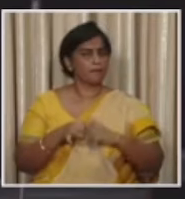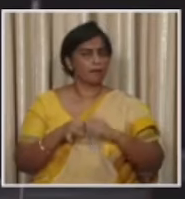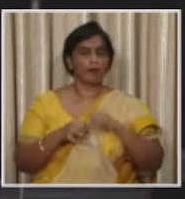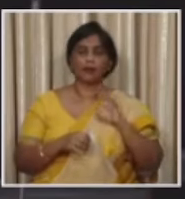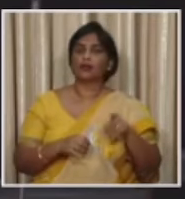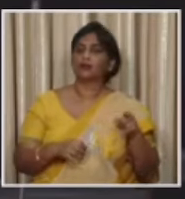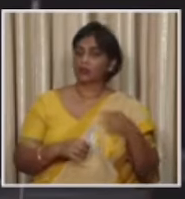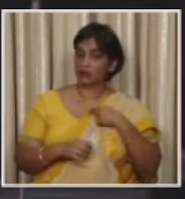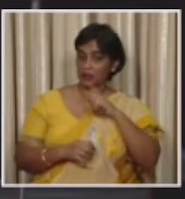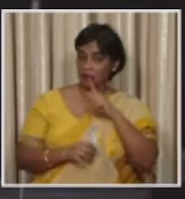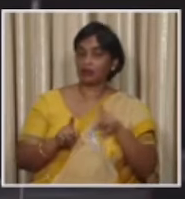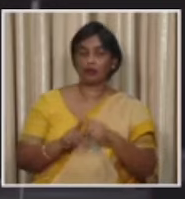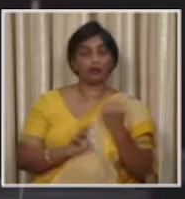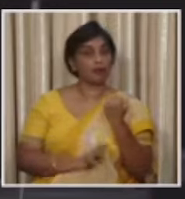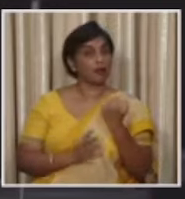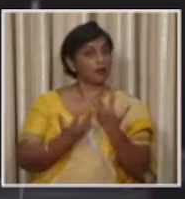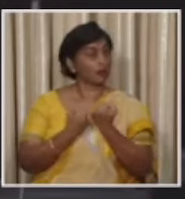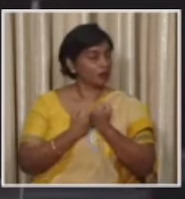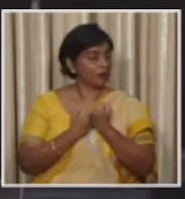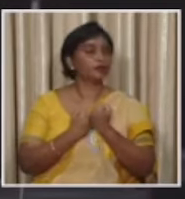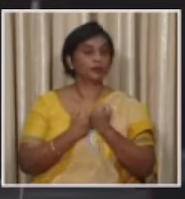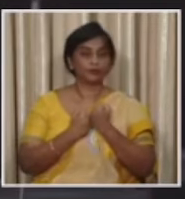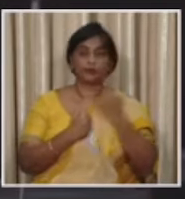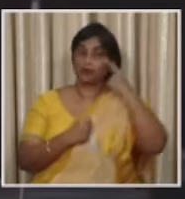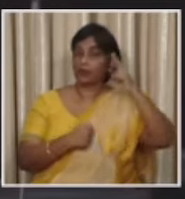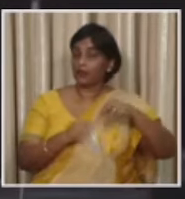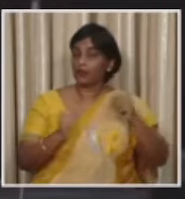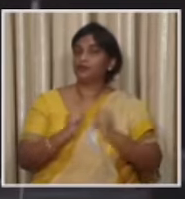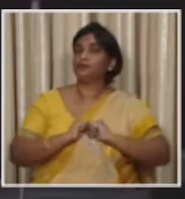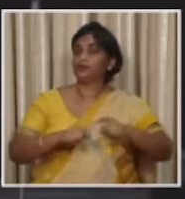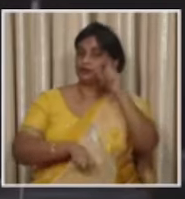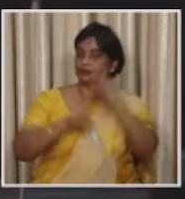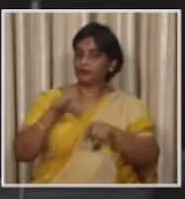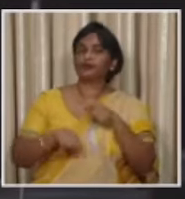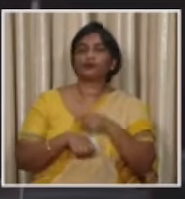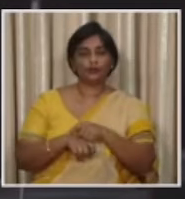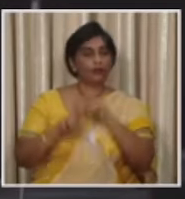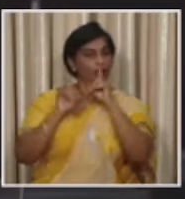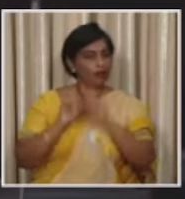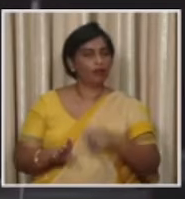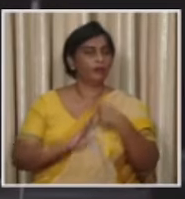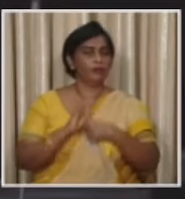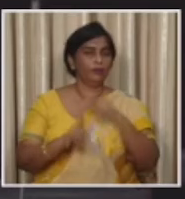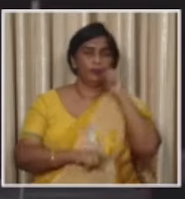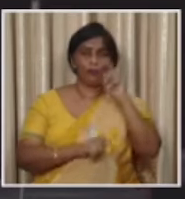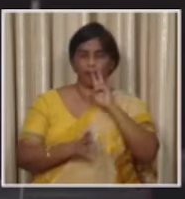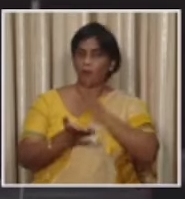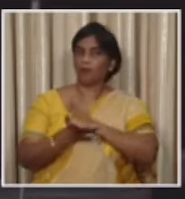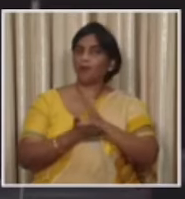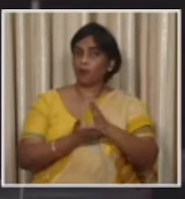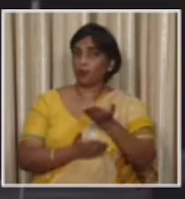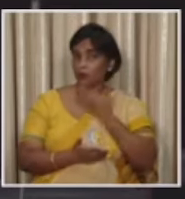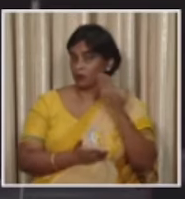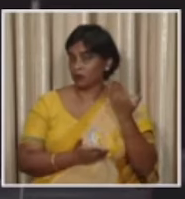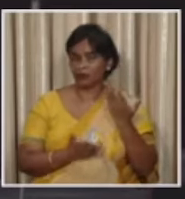මම ඒවල කිව්වා වගේ බලය ගන්නවා කියලා විශ්වාසයෙන් කටයුතු කරන උදවිය මේ තරම් මේ රටේ ජනතාව රවට්ටන්න